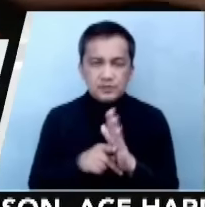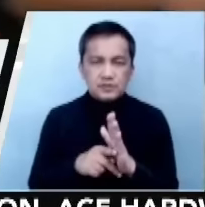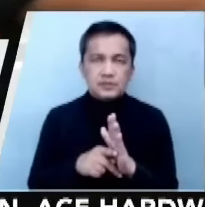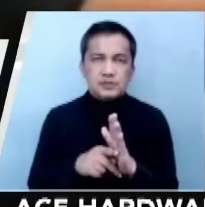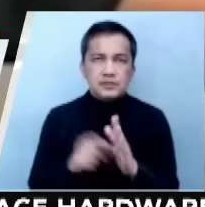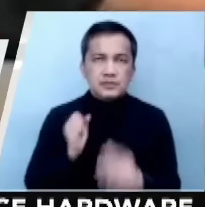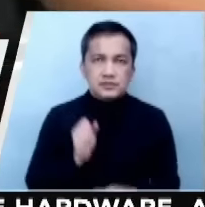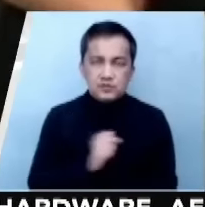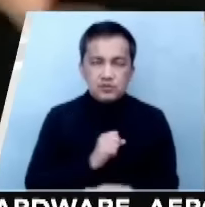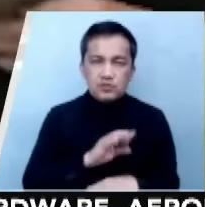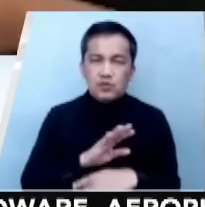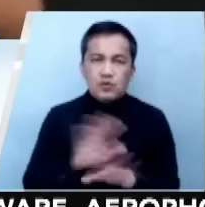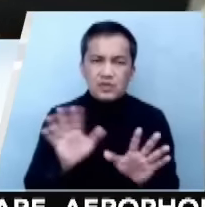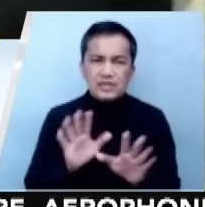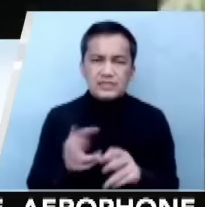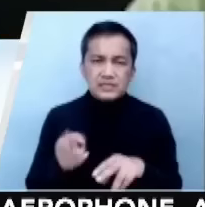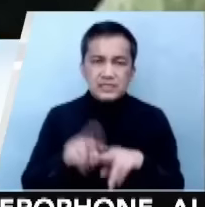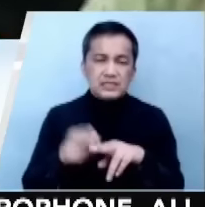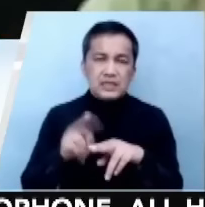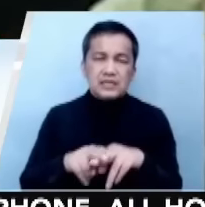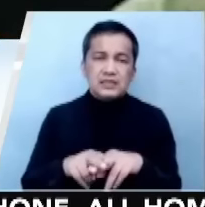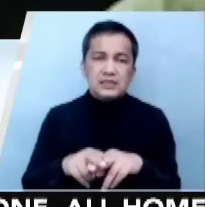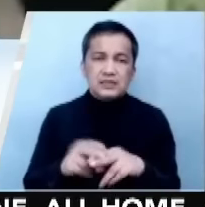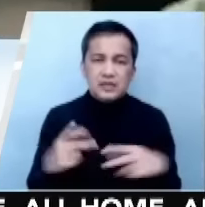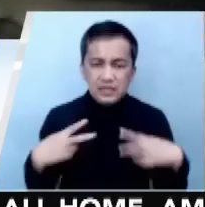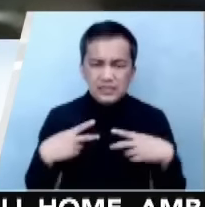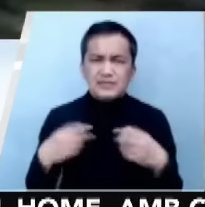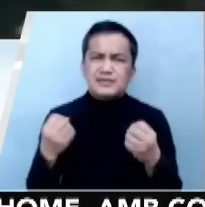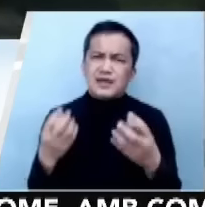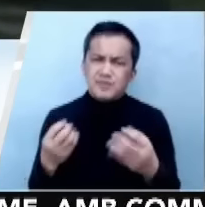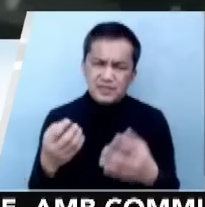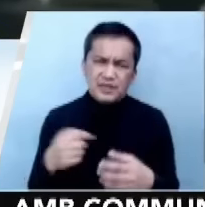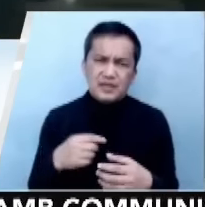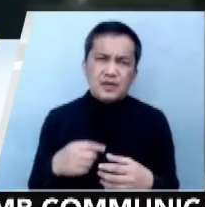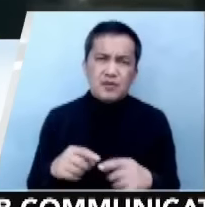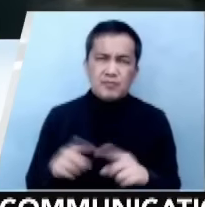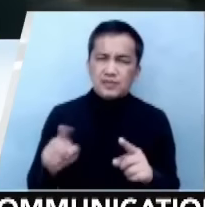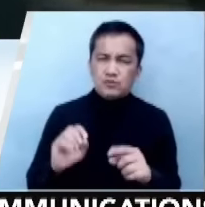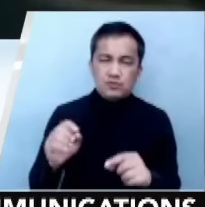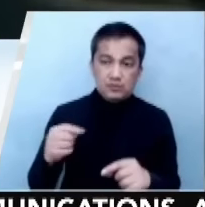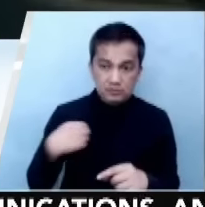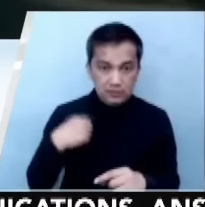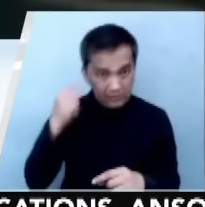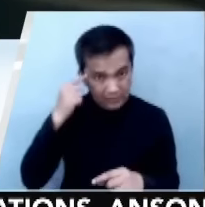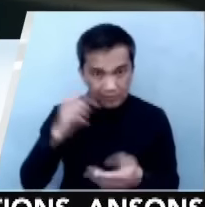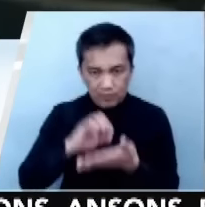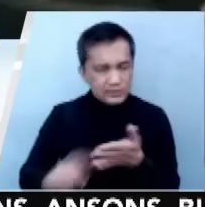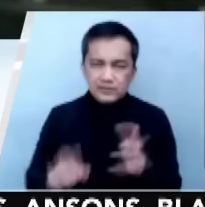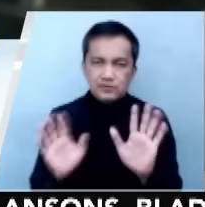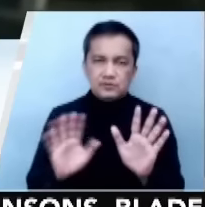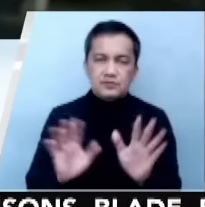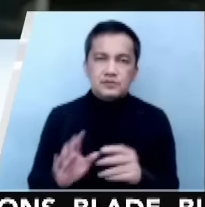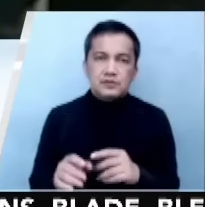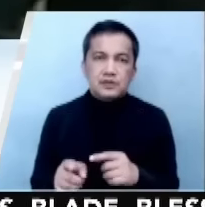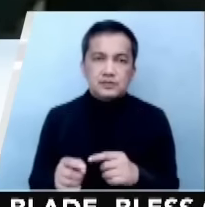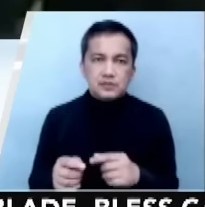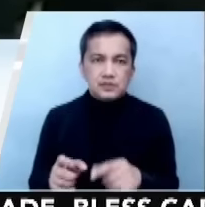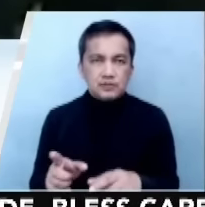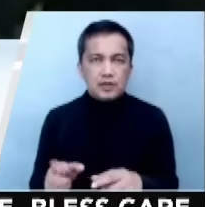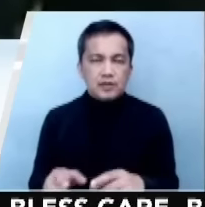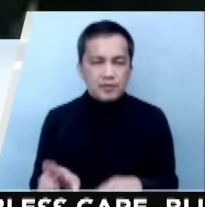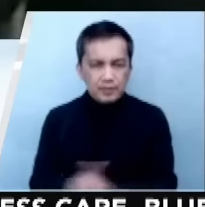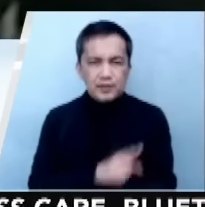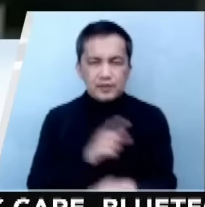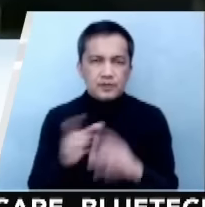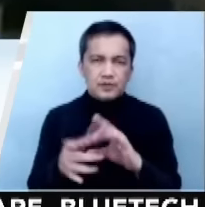yung mga holiday natin ngayon dahil sobrang dami na, pero wala kaming balak bawasan. Sinabi na namin, napakahabang kwento yan at hindi